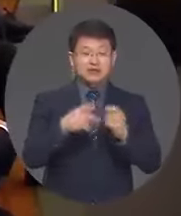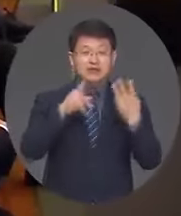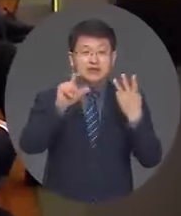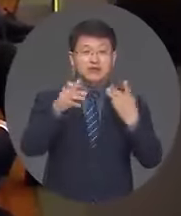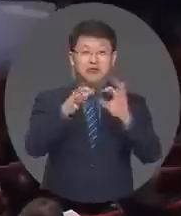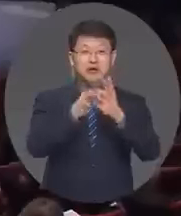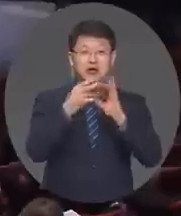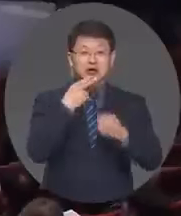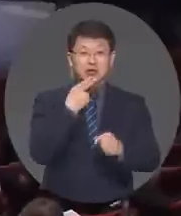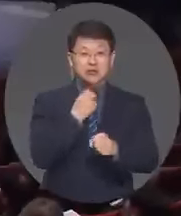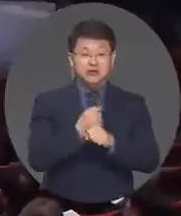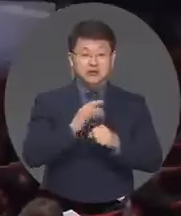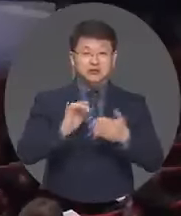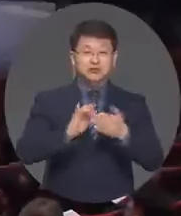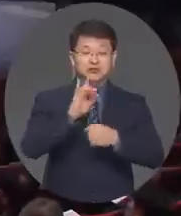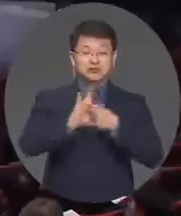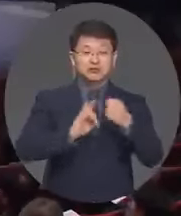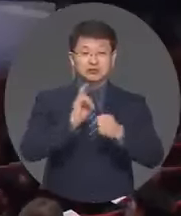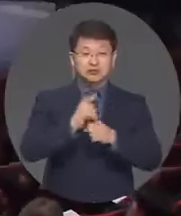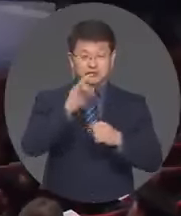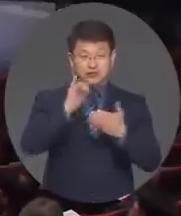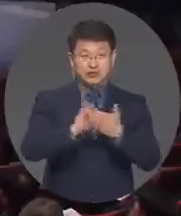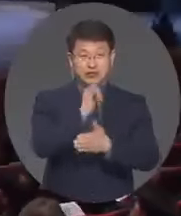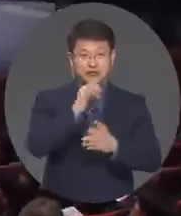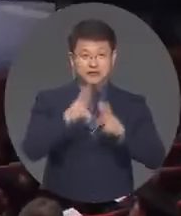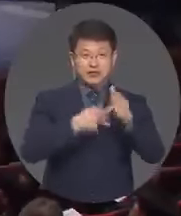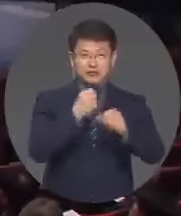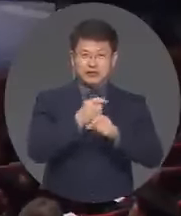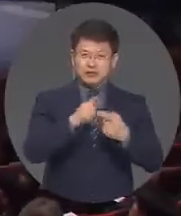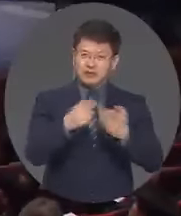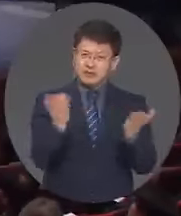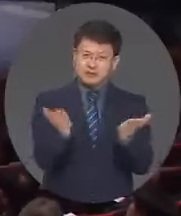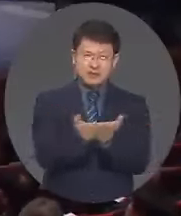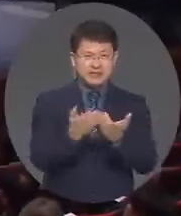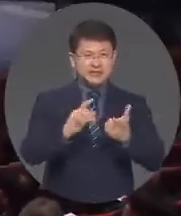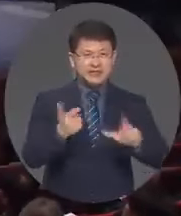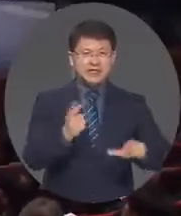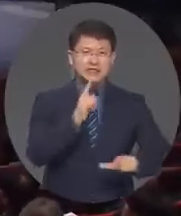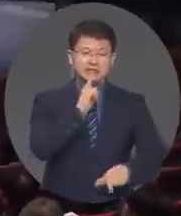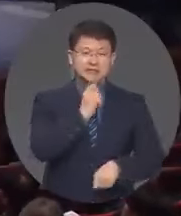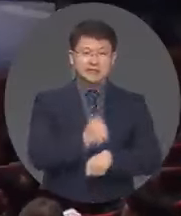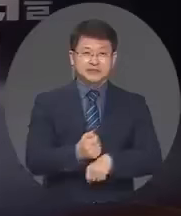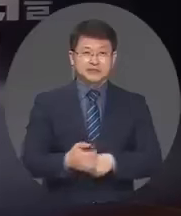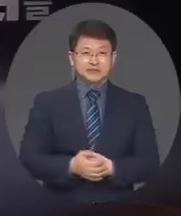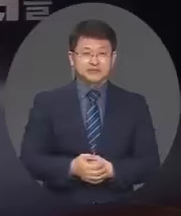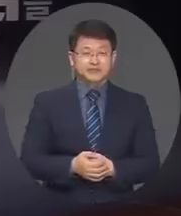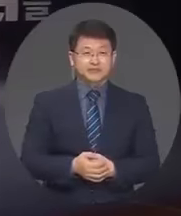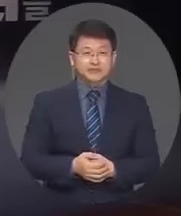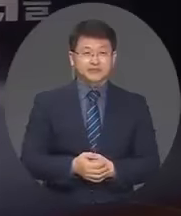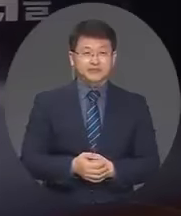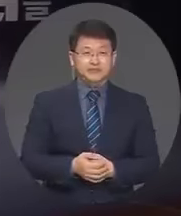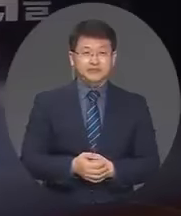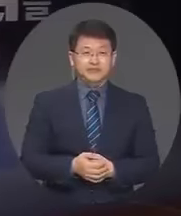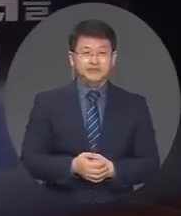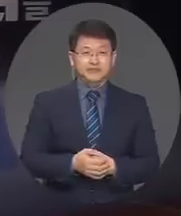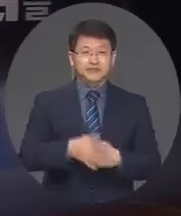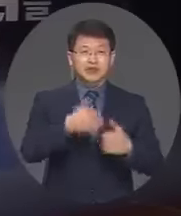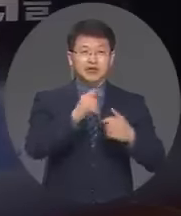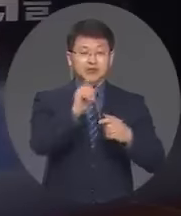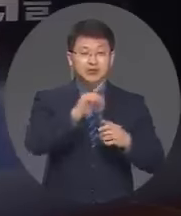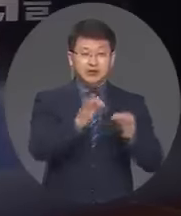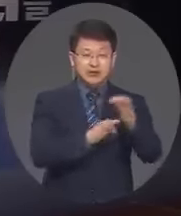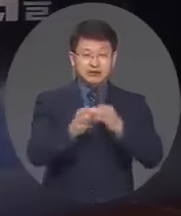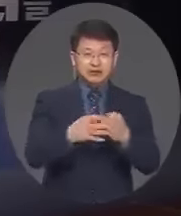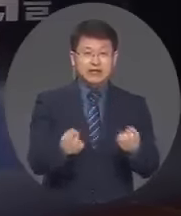의거와 관련 없는 우주항공, 방위산업 등을 언급해 적절하지 않았다고도 지적했습니다. 무슨